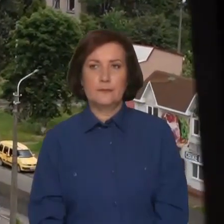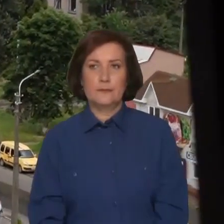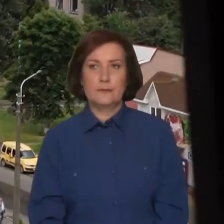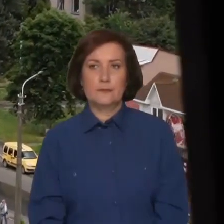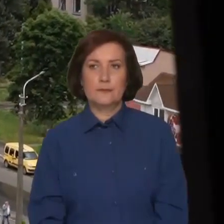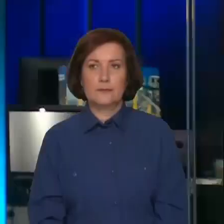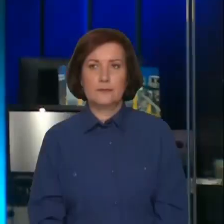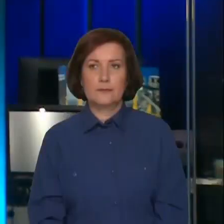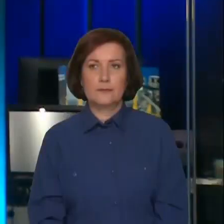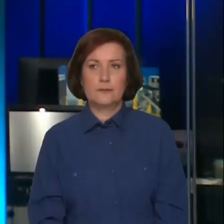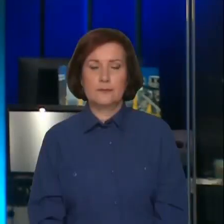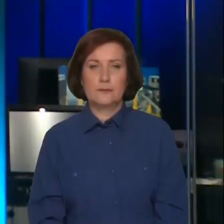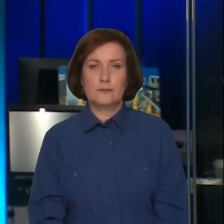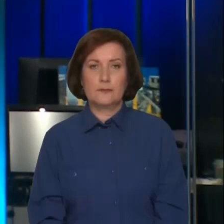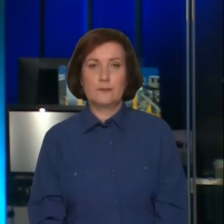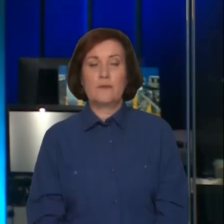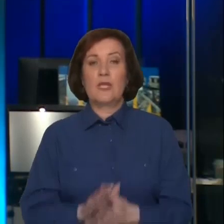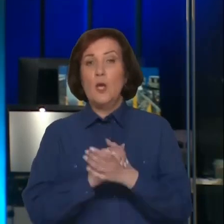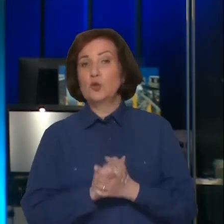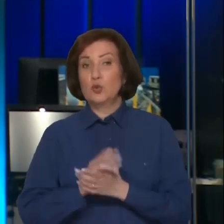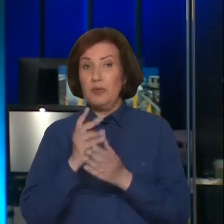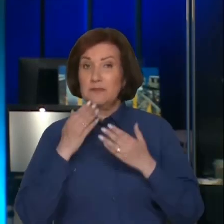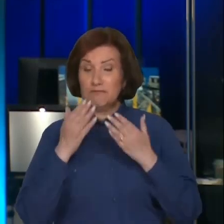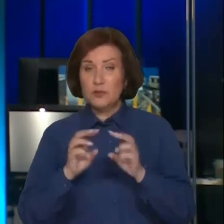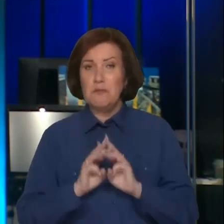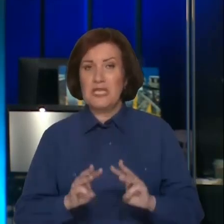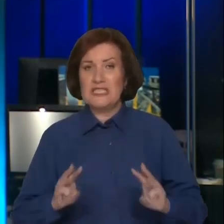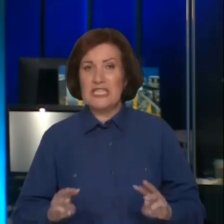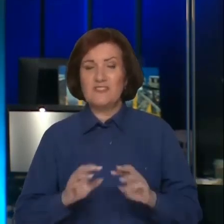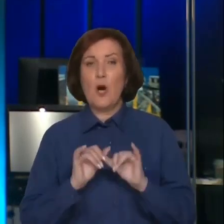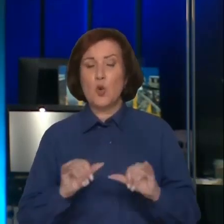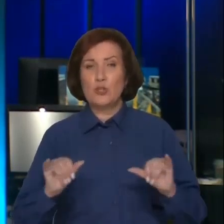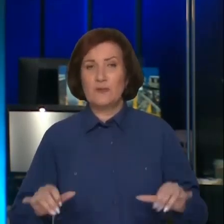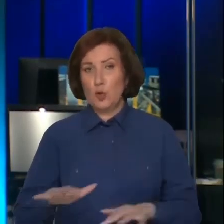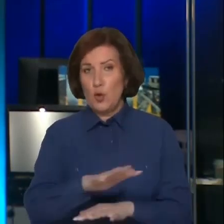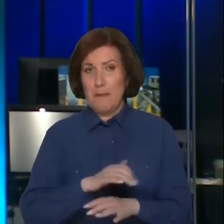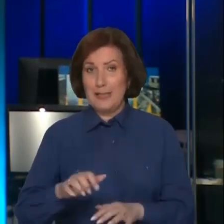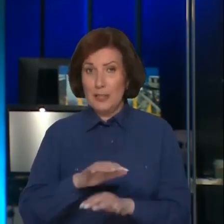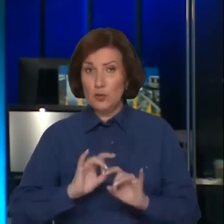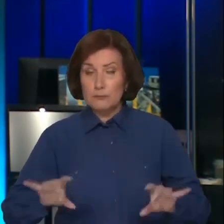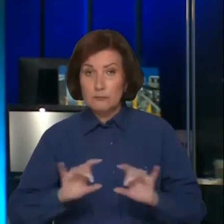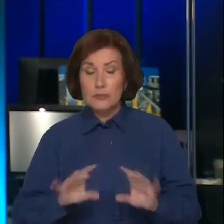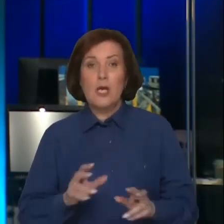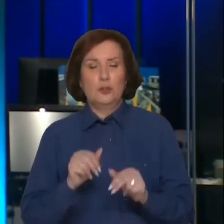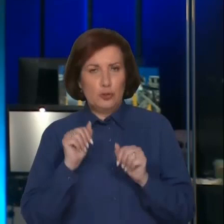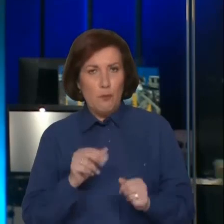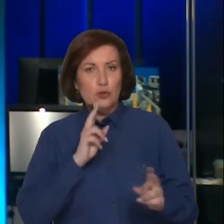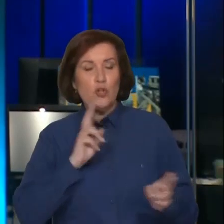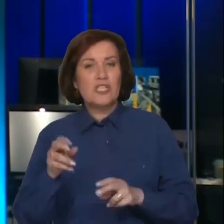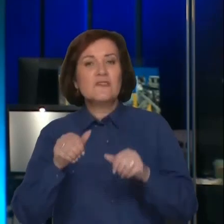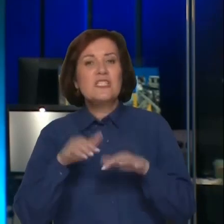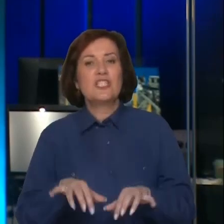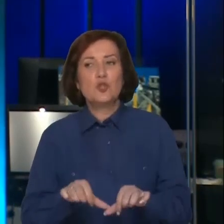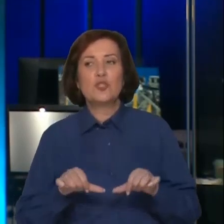Суспільному. І Суспільне звернулося до Міністерства розвитку громад та територій з проханням пояснити, чи можна оскаржувати